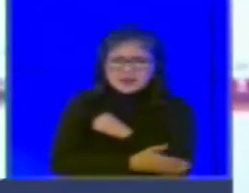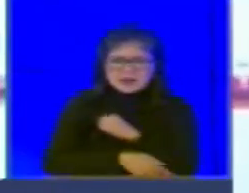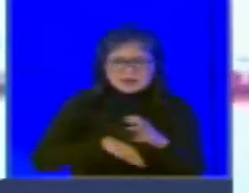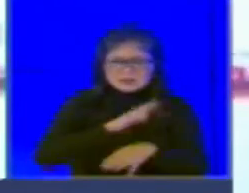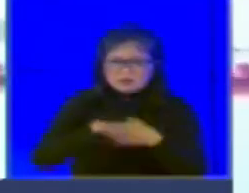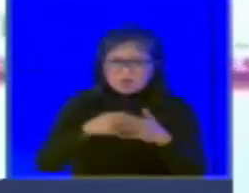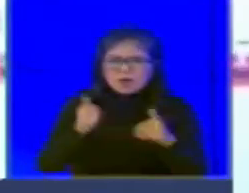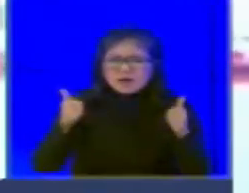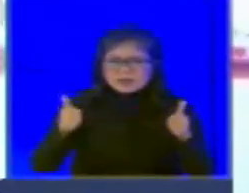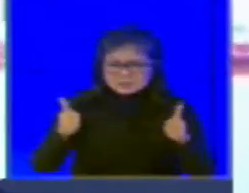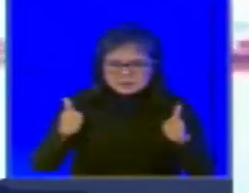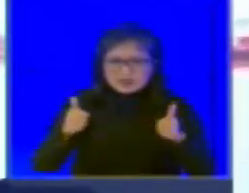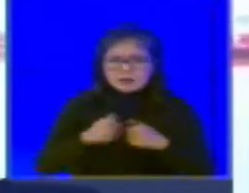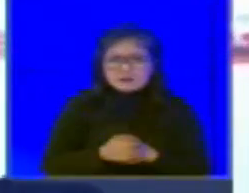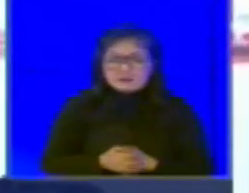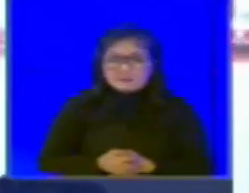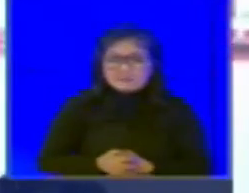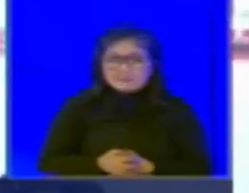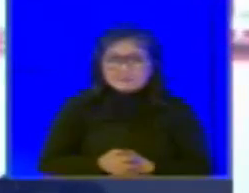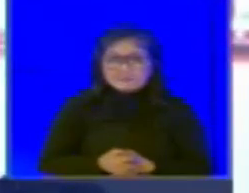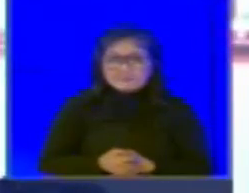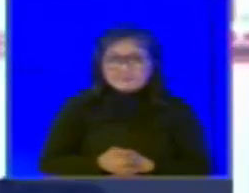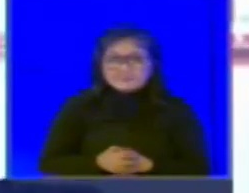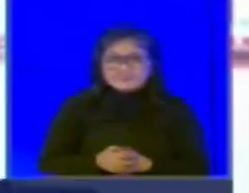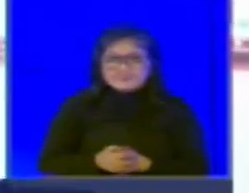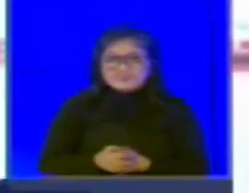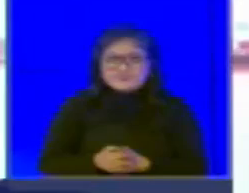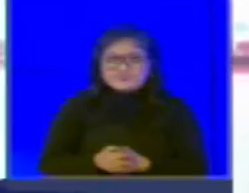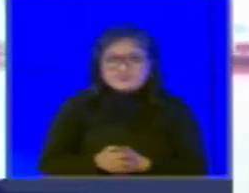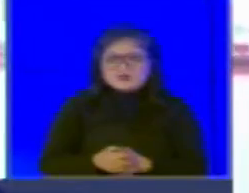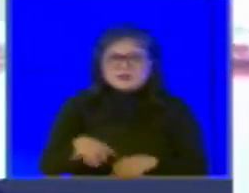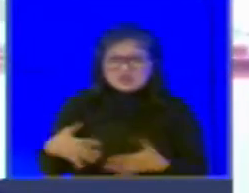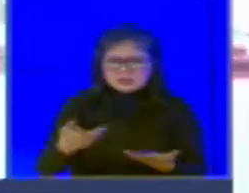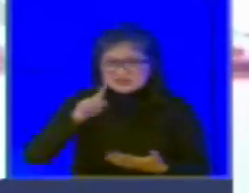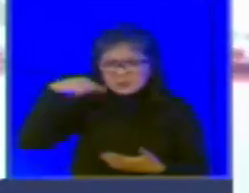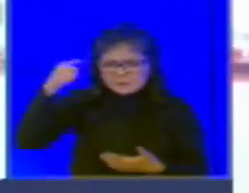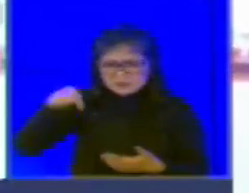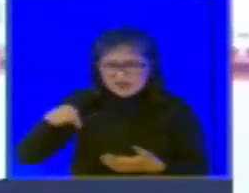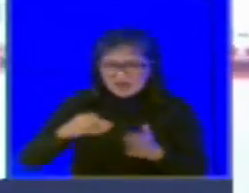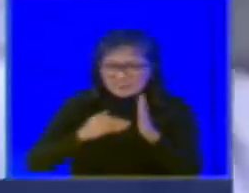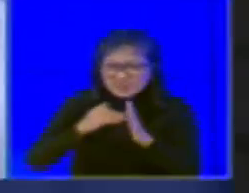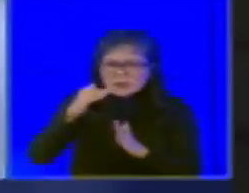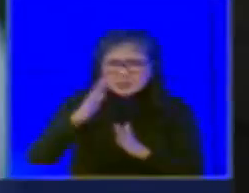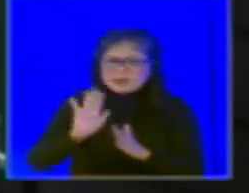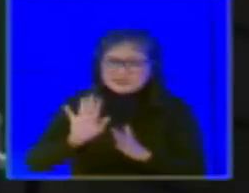Ada peningkatan khusus lagi nggak, Bu, sejauh ini? Sampai saat ini belum ada peningkatannya, belum ada peningkatan kasus.